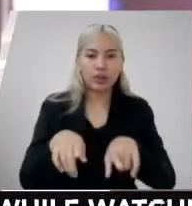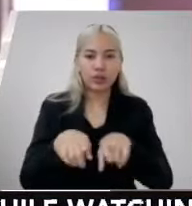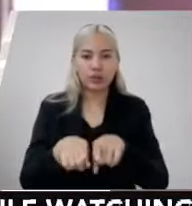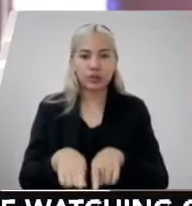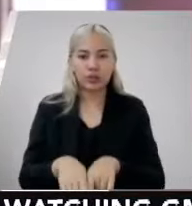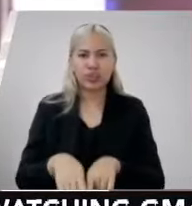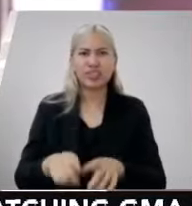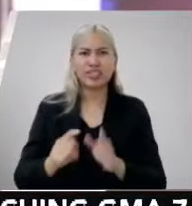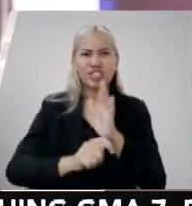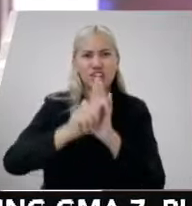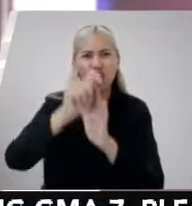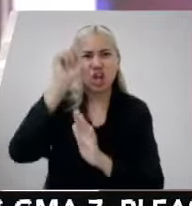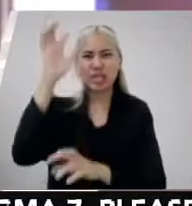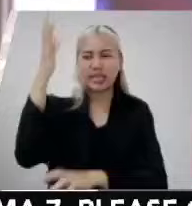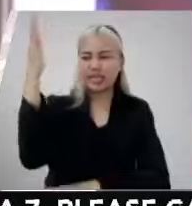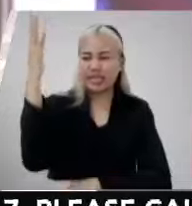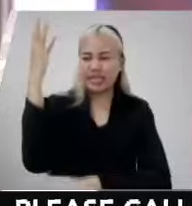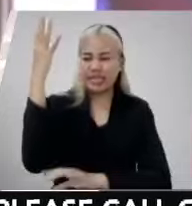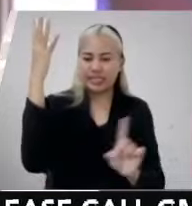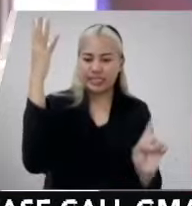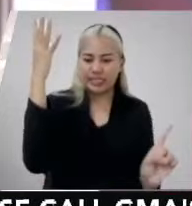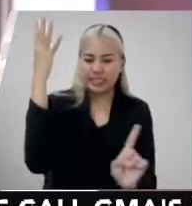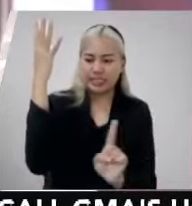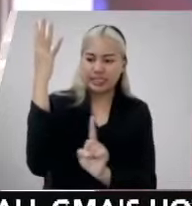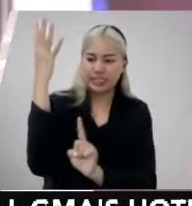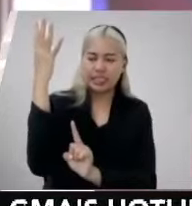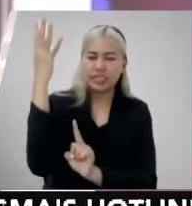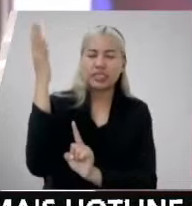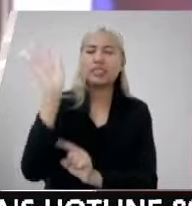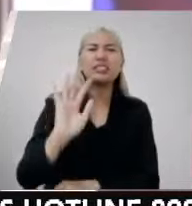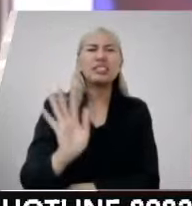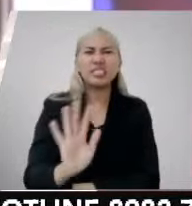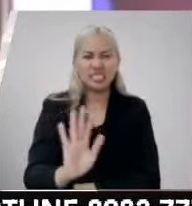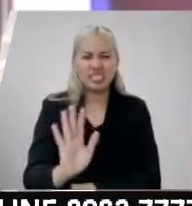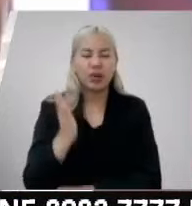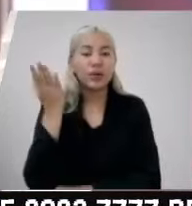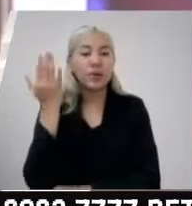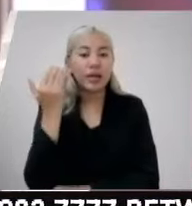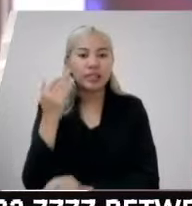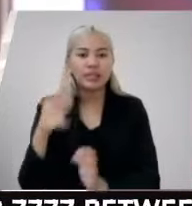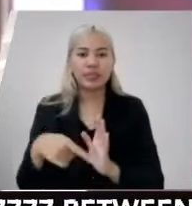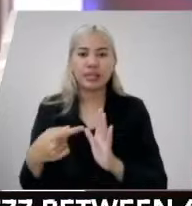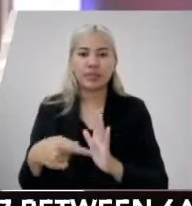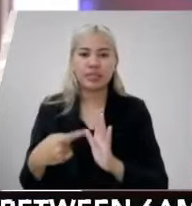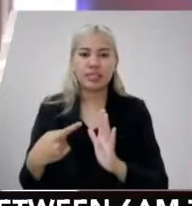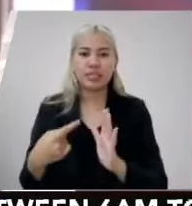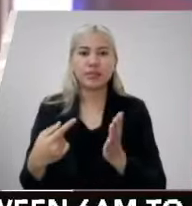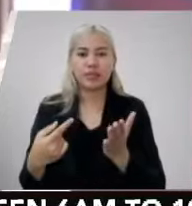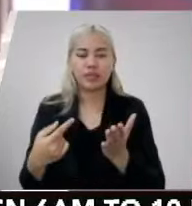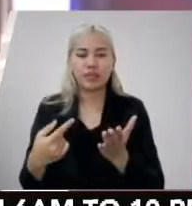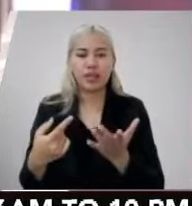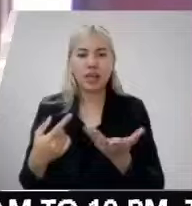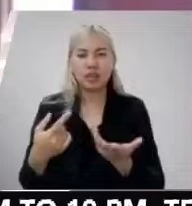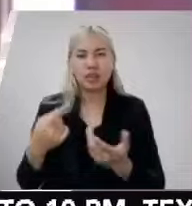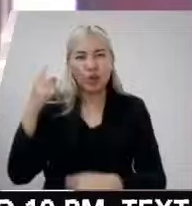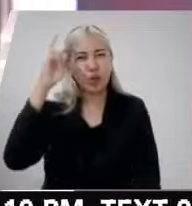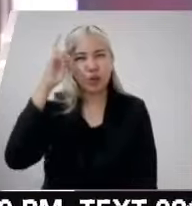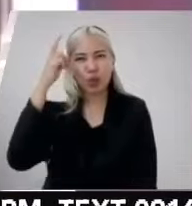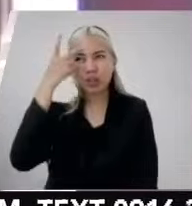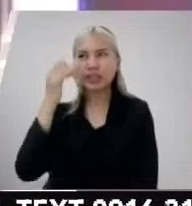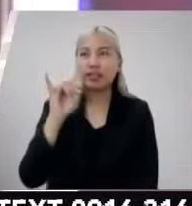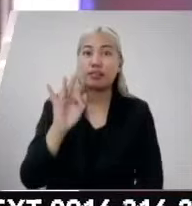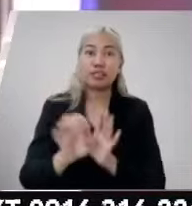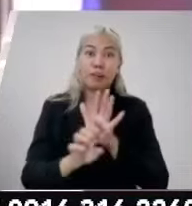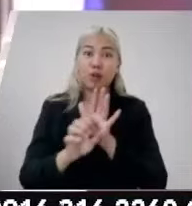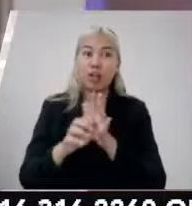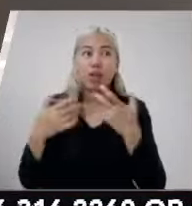matataas na puno na sumilong tayo kasi minsan we have this parang misconception na kapag sumilong tayo baka